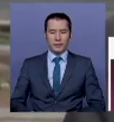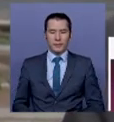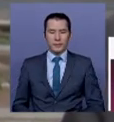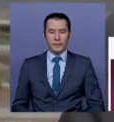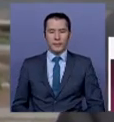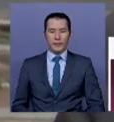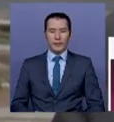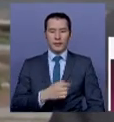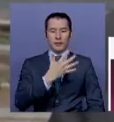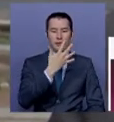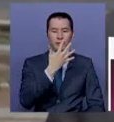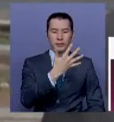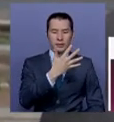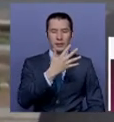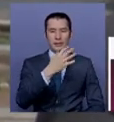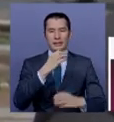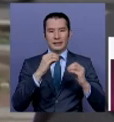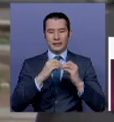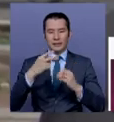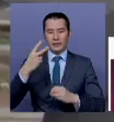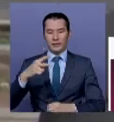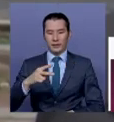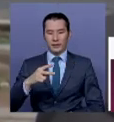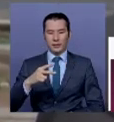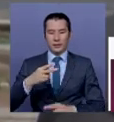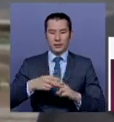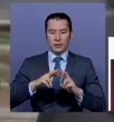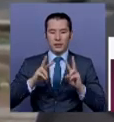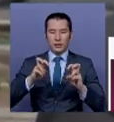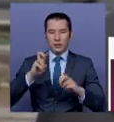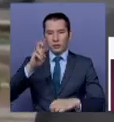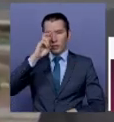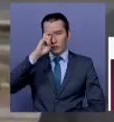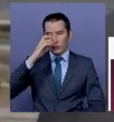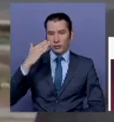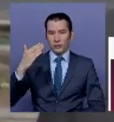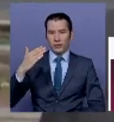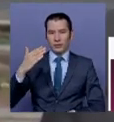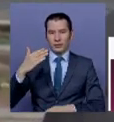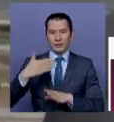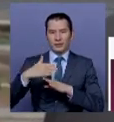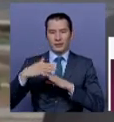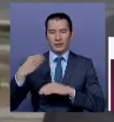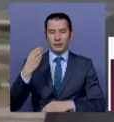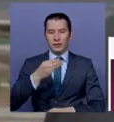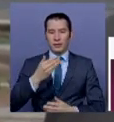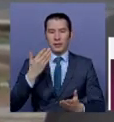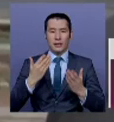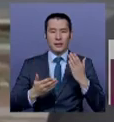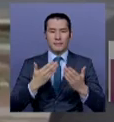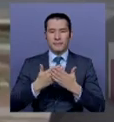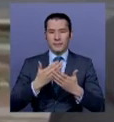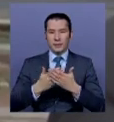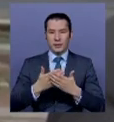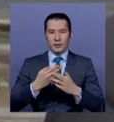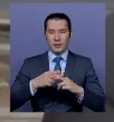5-10-20-дағы 5%-дық төмендету бұл мемлекеттің субсидиясы есептелінеді. Егер де осы жерде мынау бізде тұрғын үй